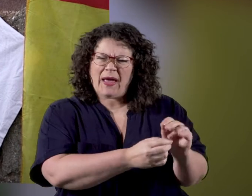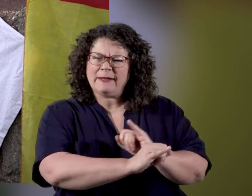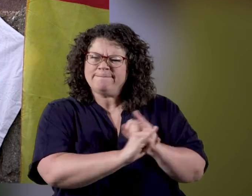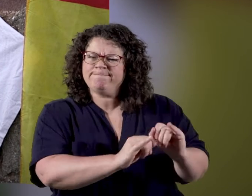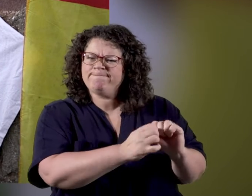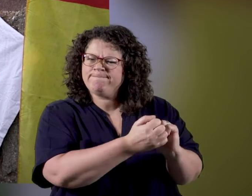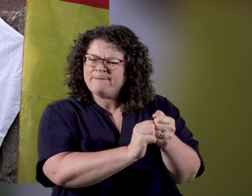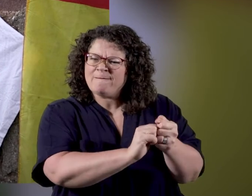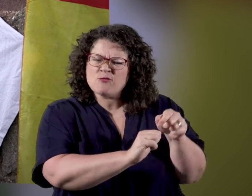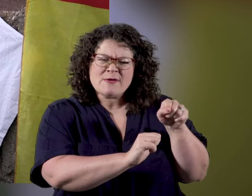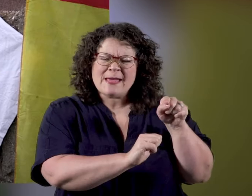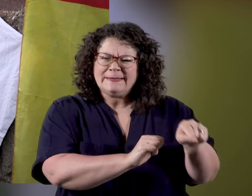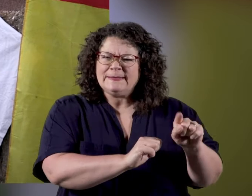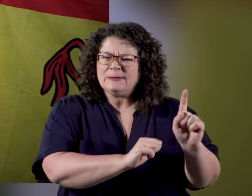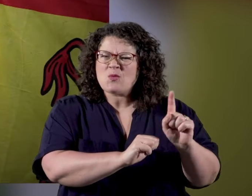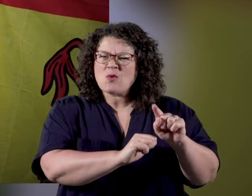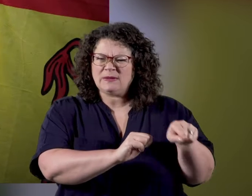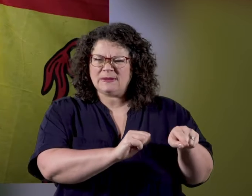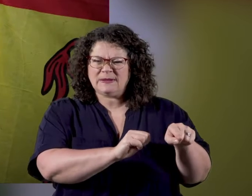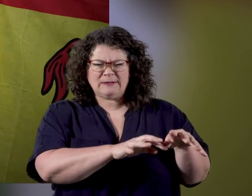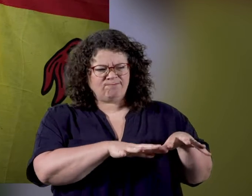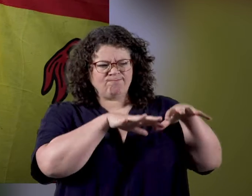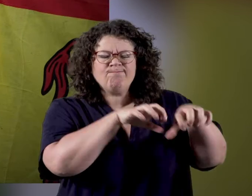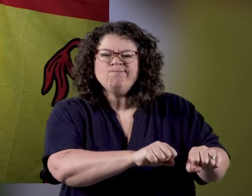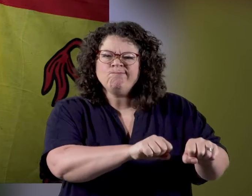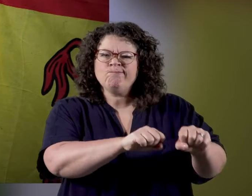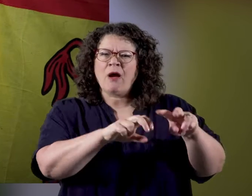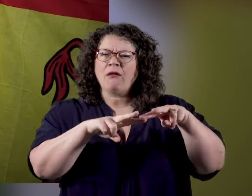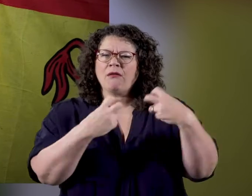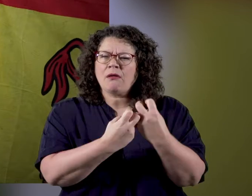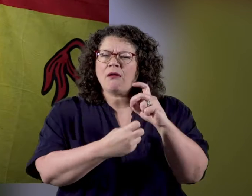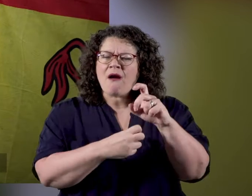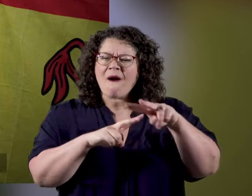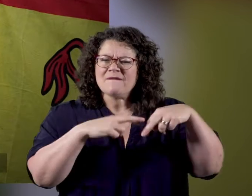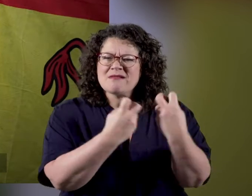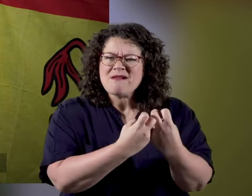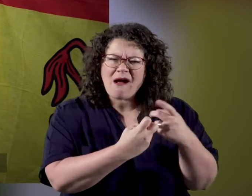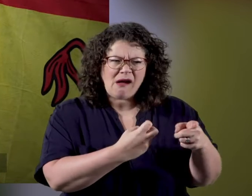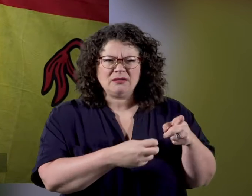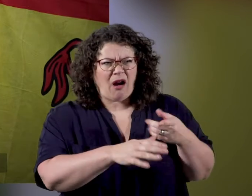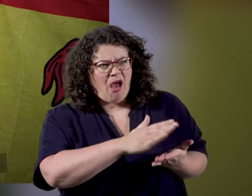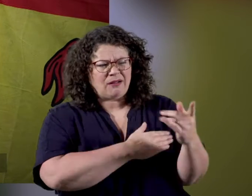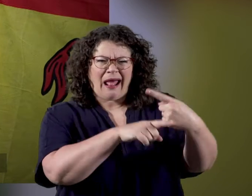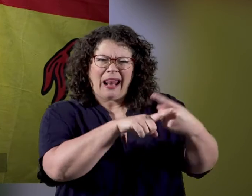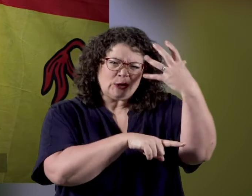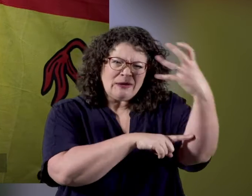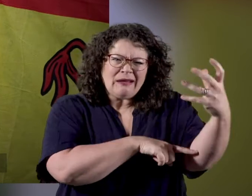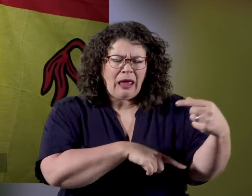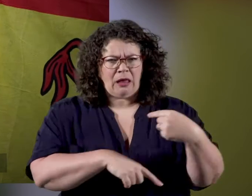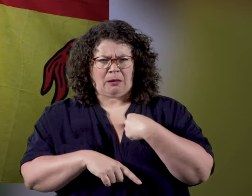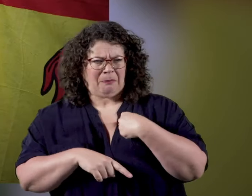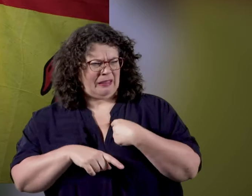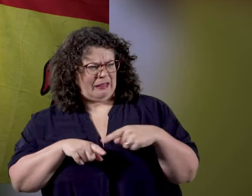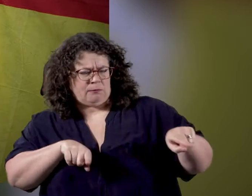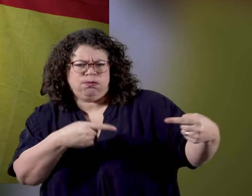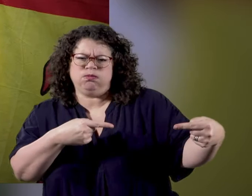peidiwch â fy nghamgymryd am fy mrawd Ieuan. Y tuog o Gymro fel yr oedd, a laddwyd yn ceisio amddiffyn y castell yng